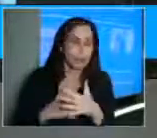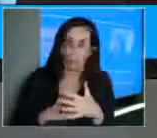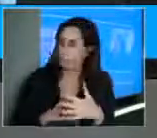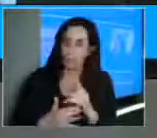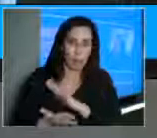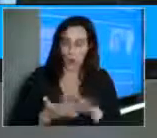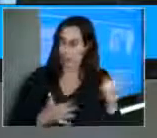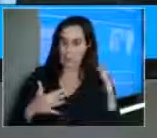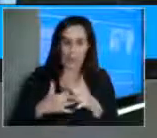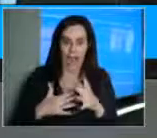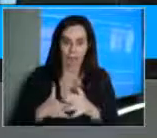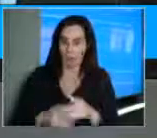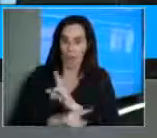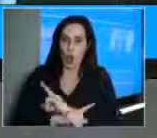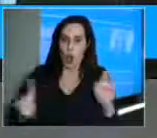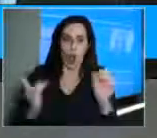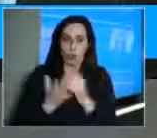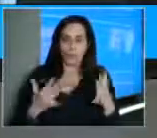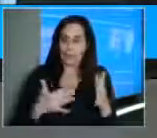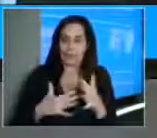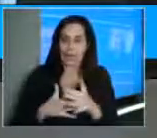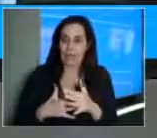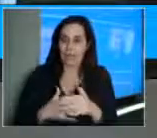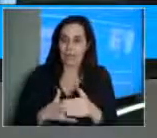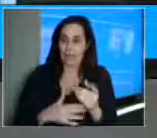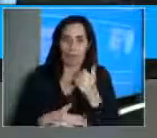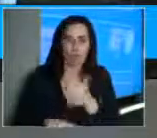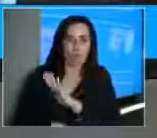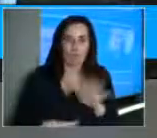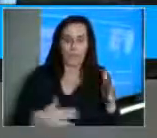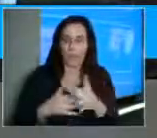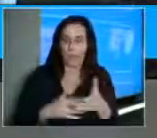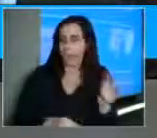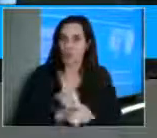הוא פשוט תחקיר לא עיתונאי, הוא תחקיר כושל, הוא